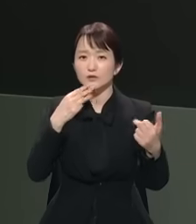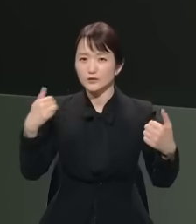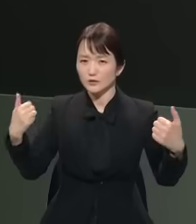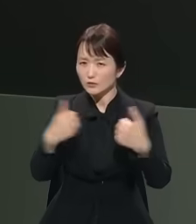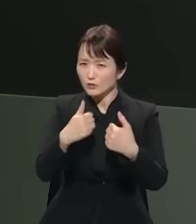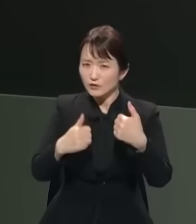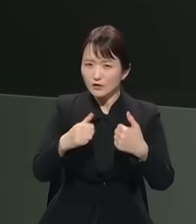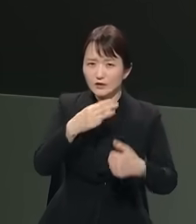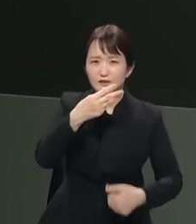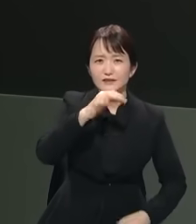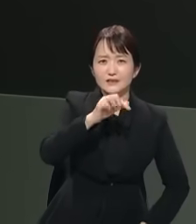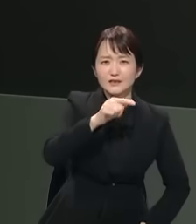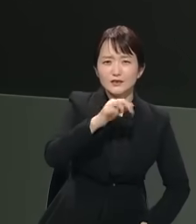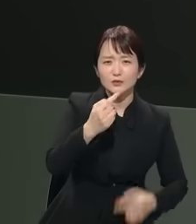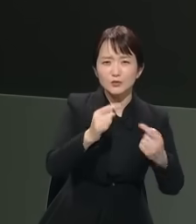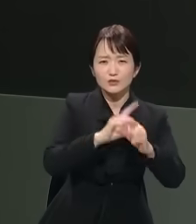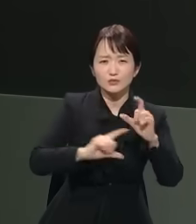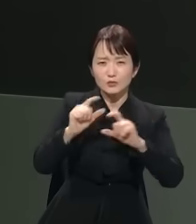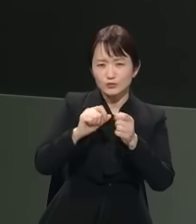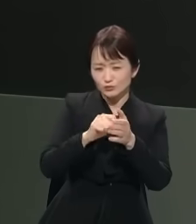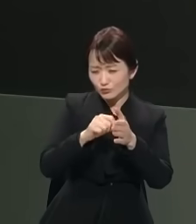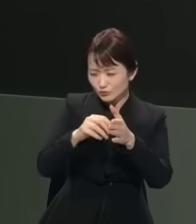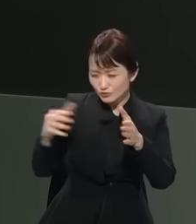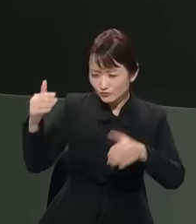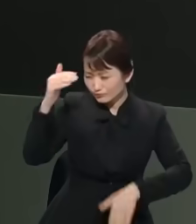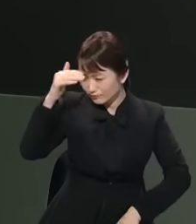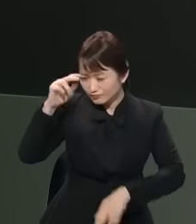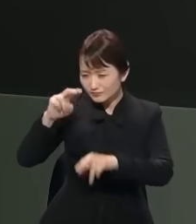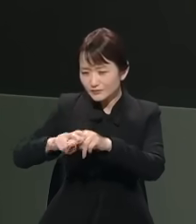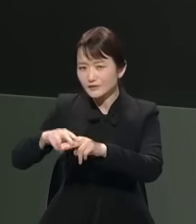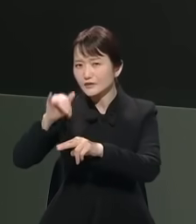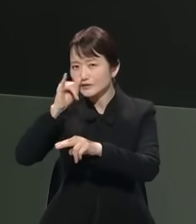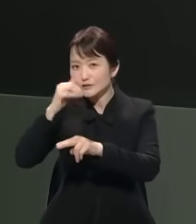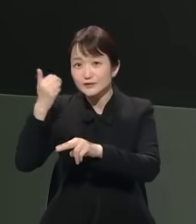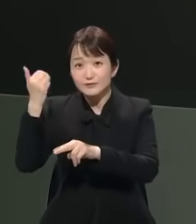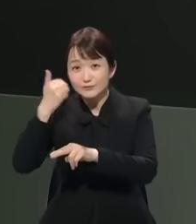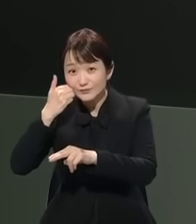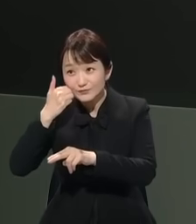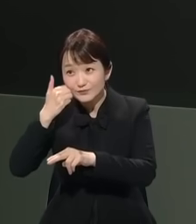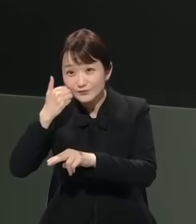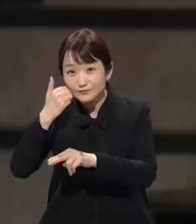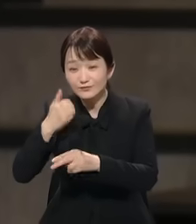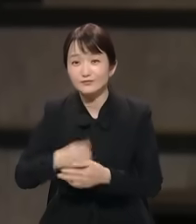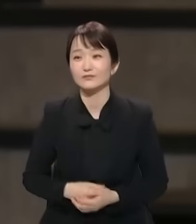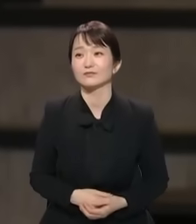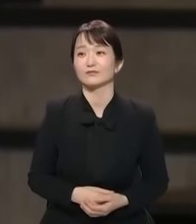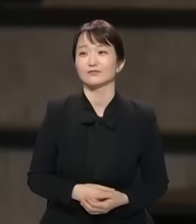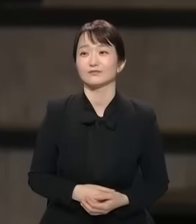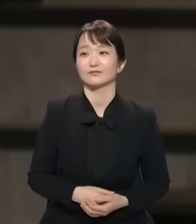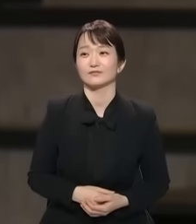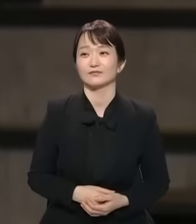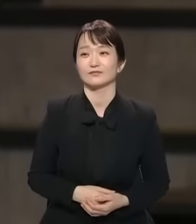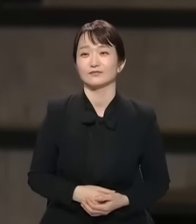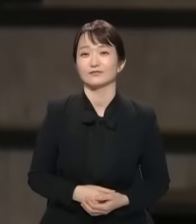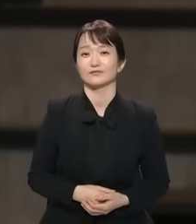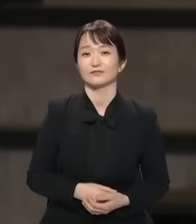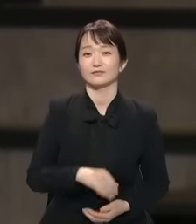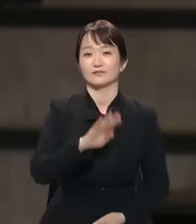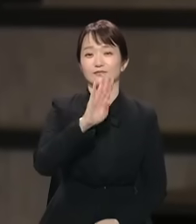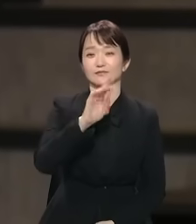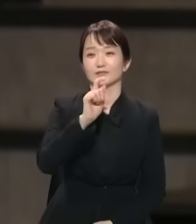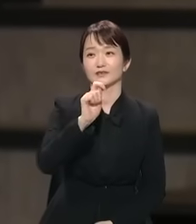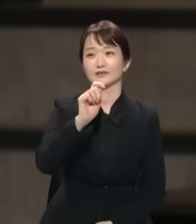링가드보다 더 유명한 사람이 관중석에 딱 있었습니다. 자, 박 교수님 누구였습니까? 네, 바로 BTS